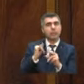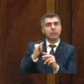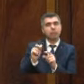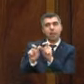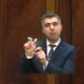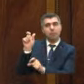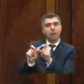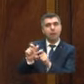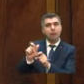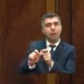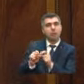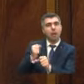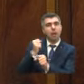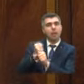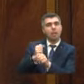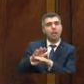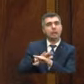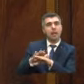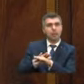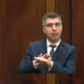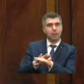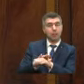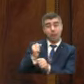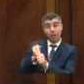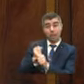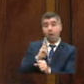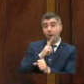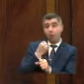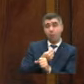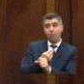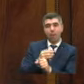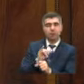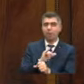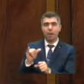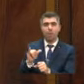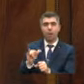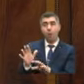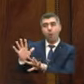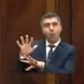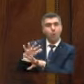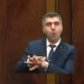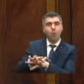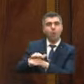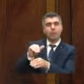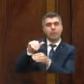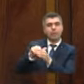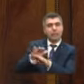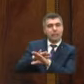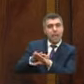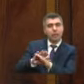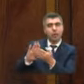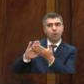للمواطنات والمواطنين في العمل السياسي، هذا ماشي عمل الحكومه بوحدها، هذا عمل جميع الاحزاب السياسيه والقوى السياسيه والمجتمع